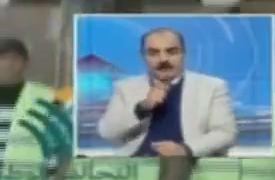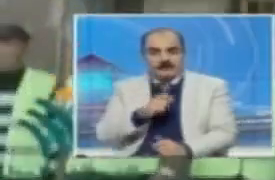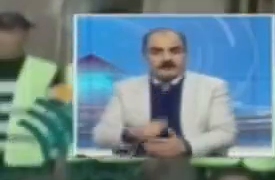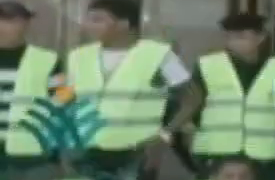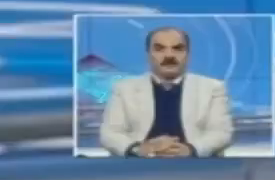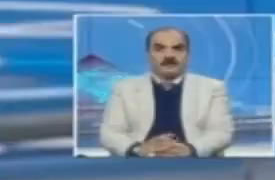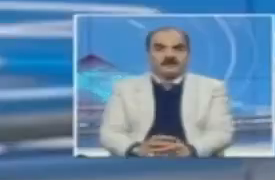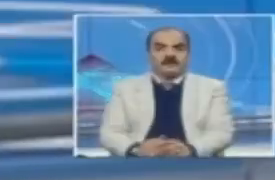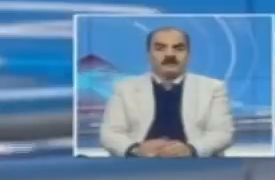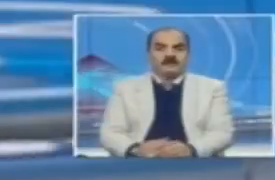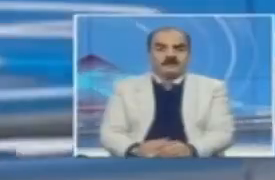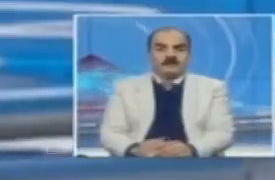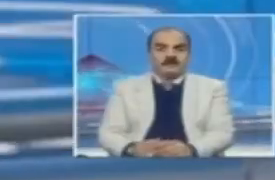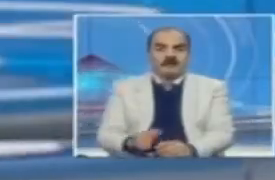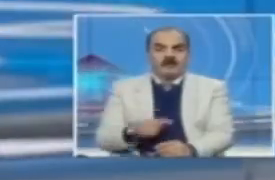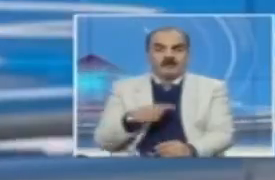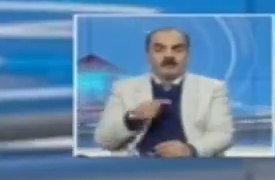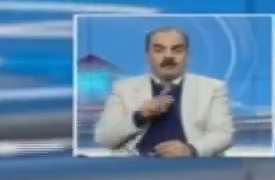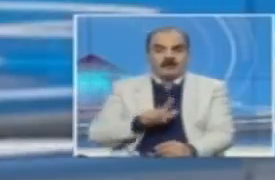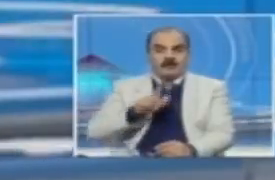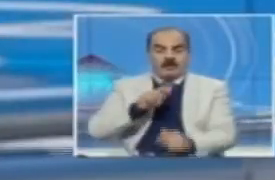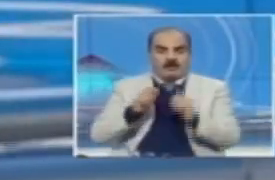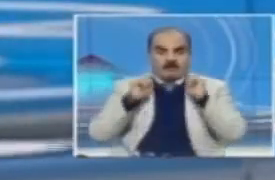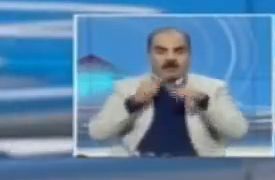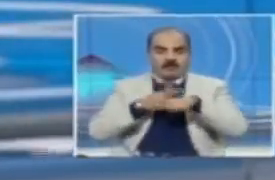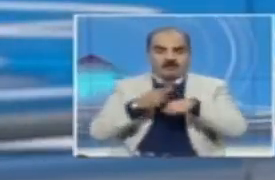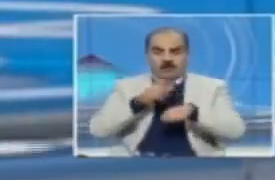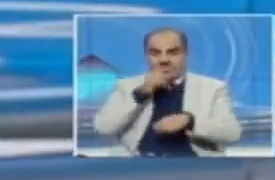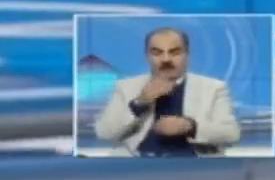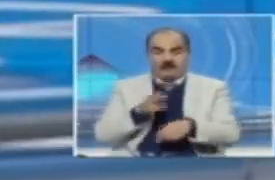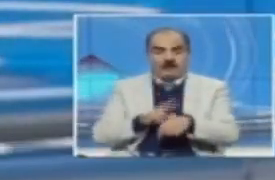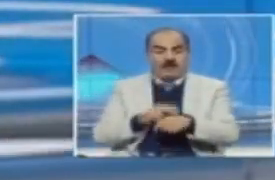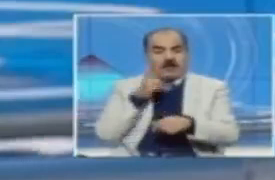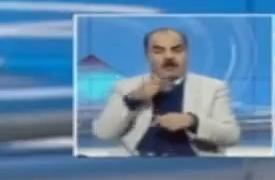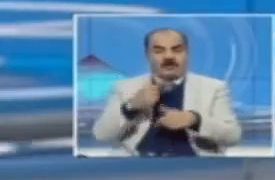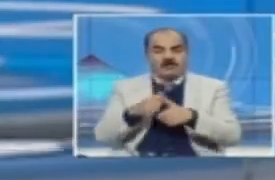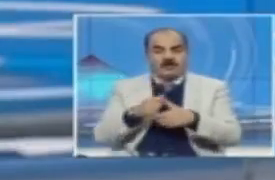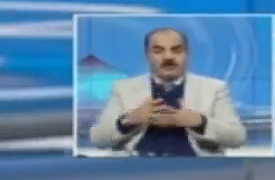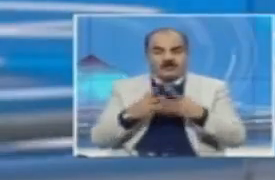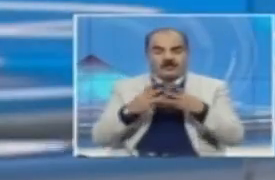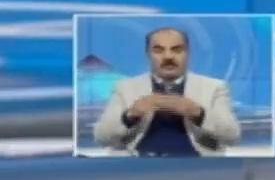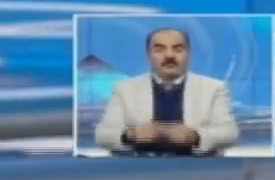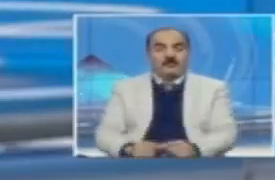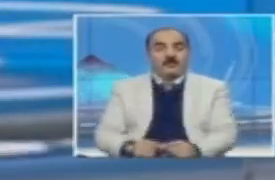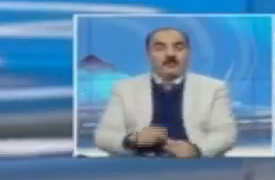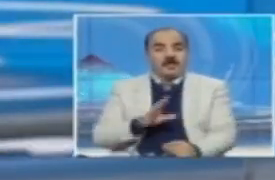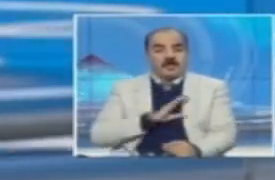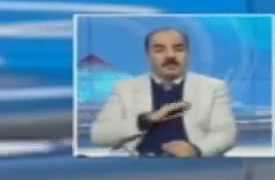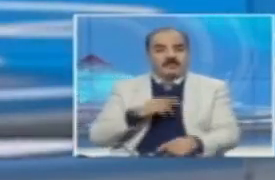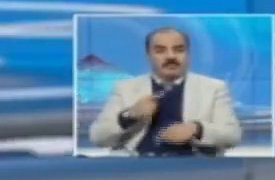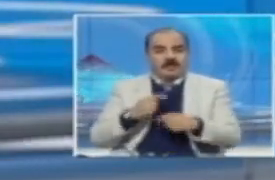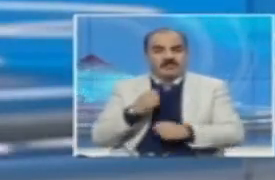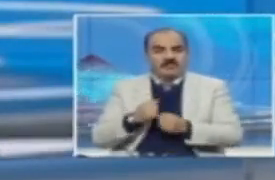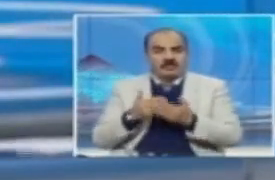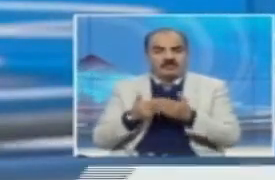المصري. إذن تم رفع أذان المغرب بتوقيت القاهرة، ونعود إلى سياق نشرتنا، حيث واصلت